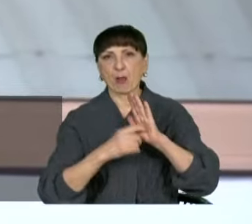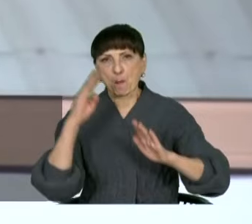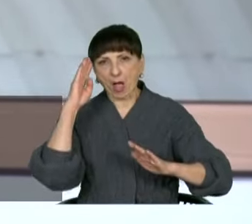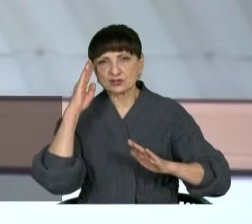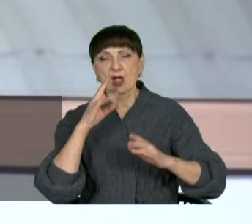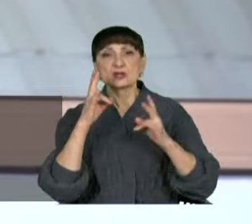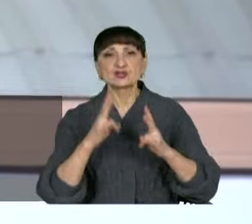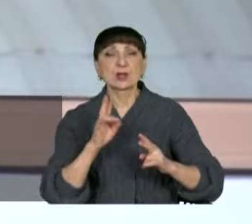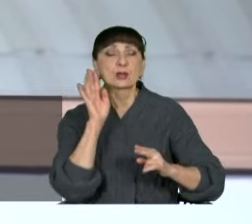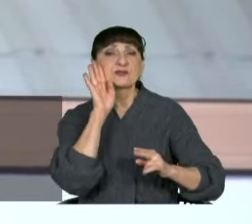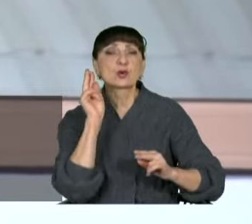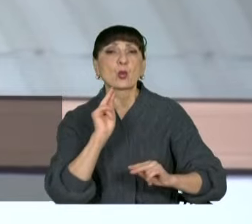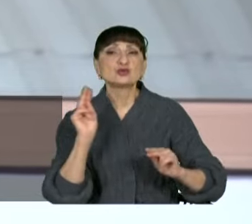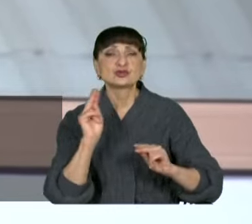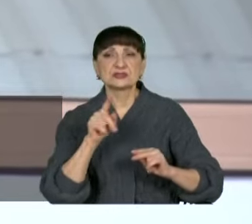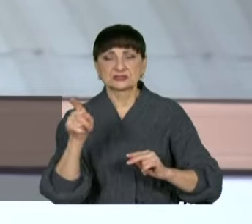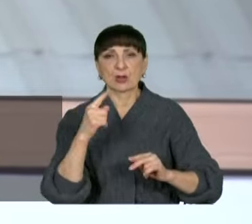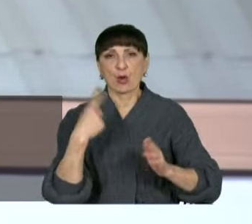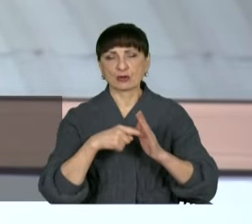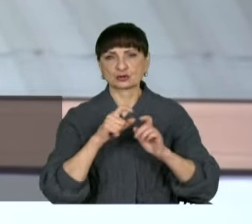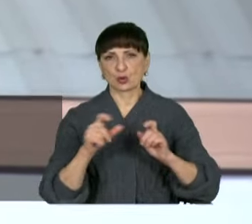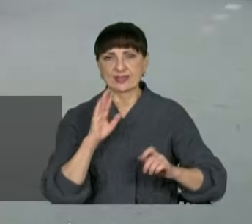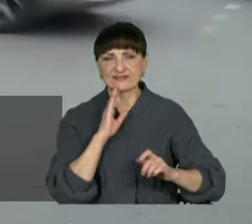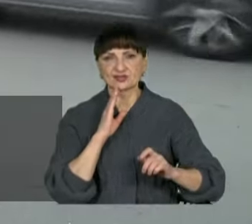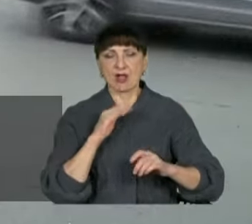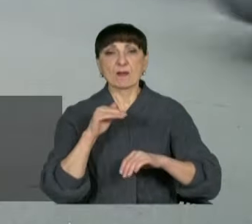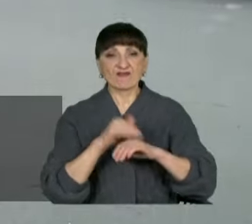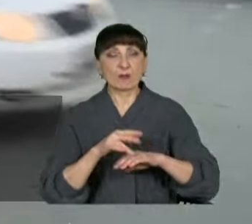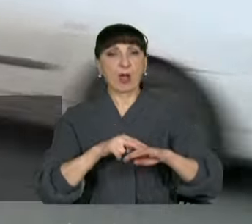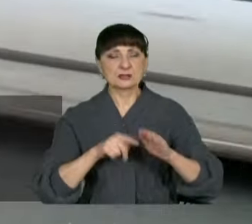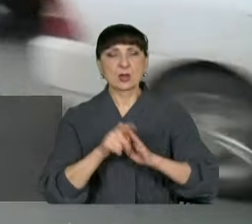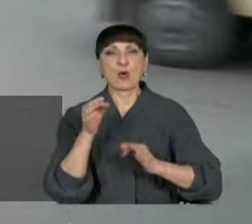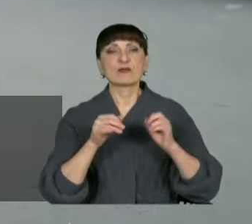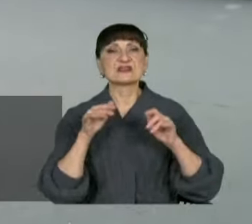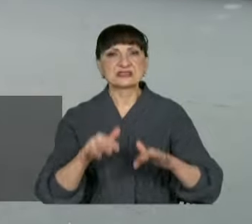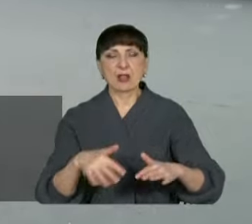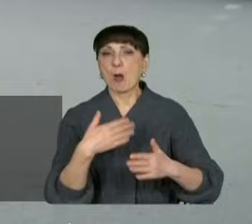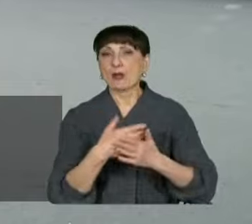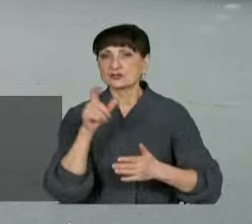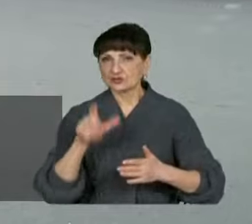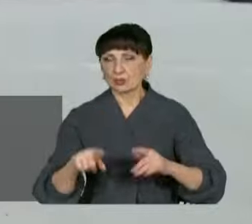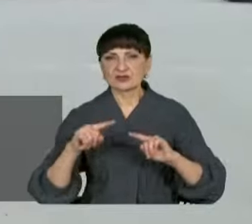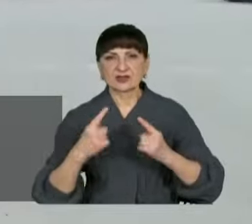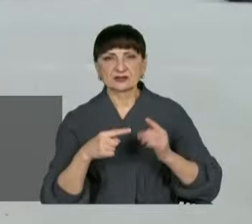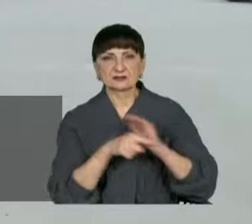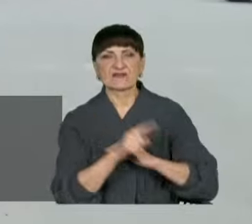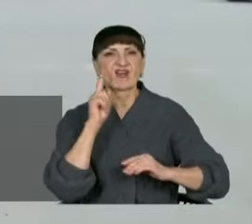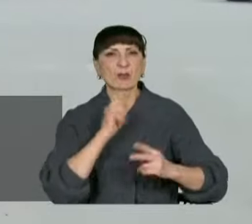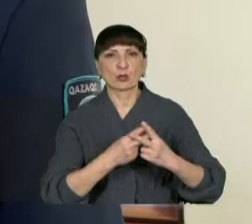жертвой стала ученица одной из городских школ. По факту в полиции завели уголовное дело, подозреваемого водворили в